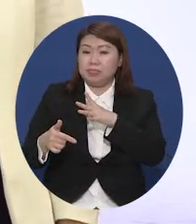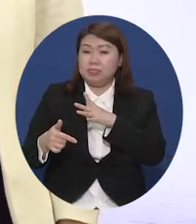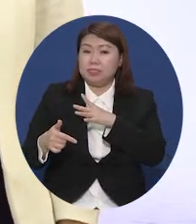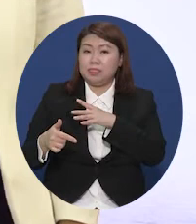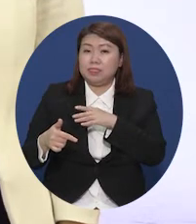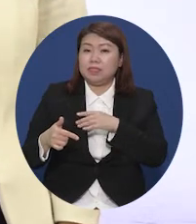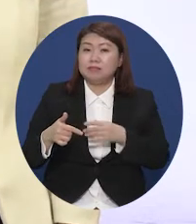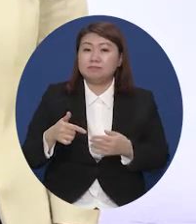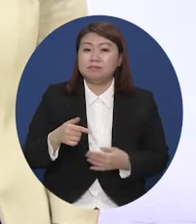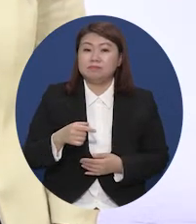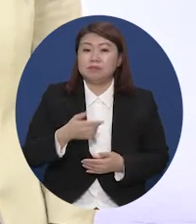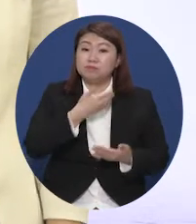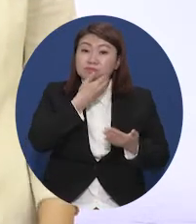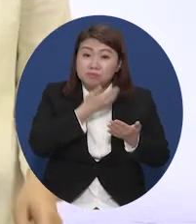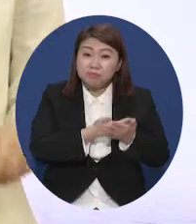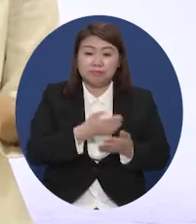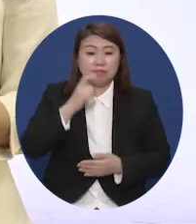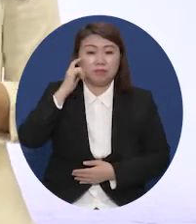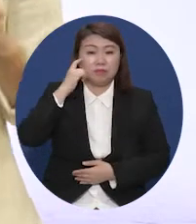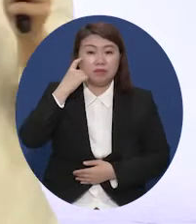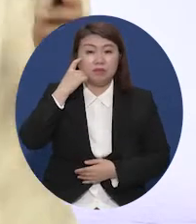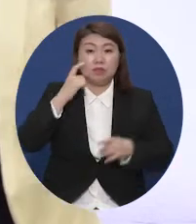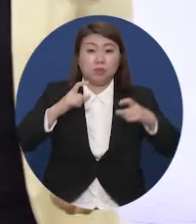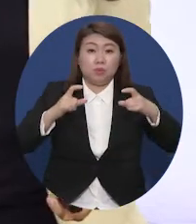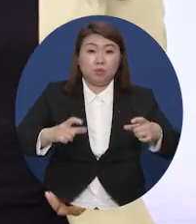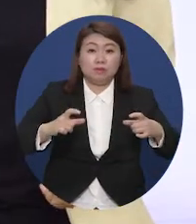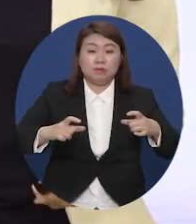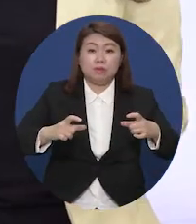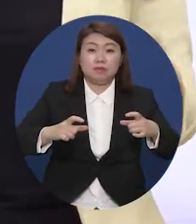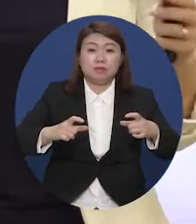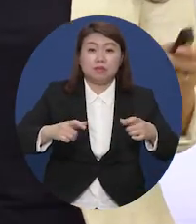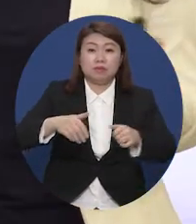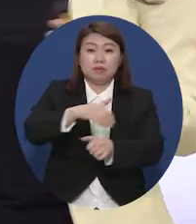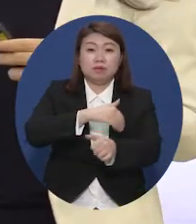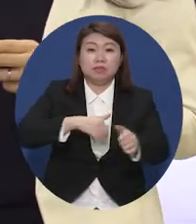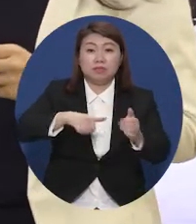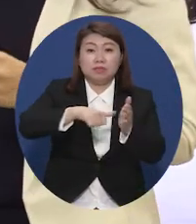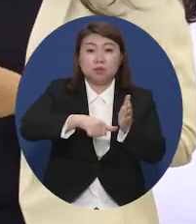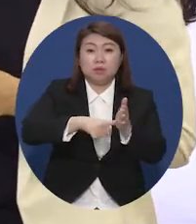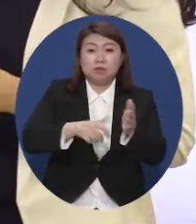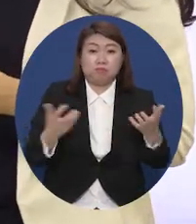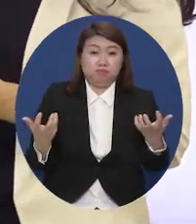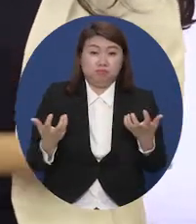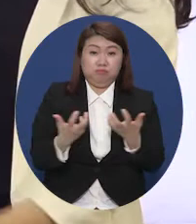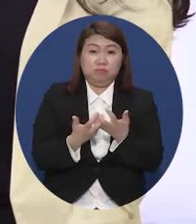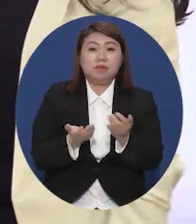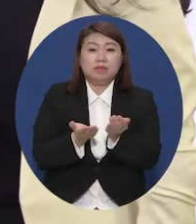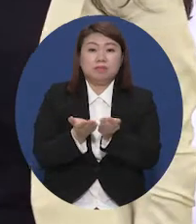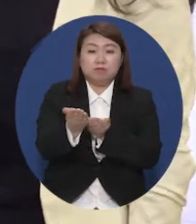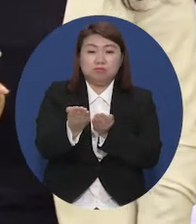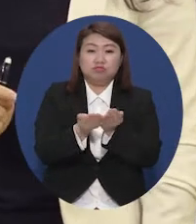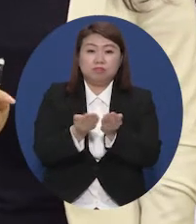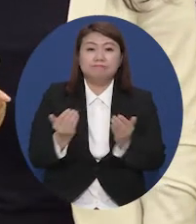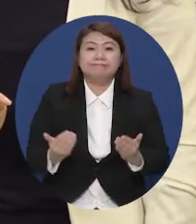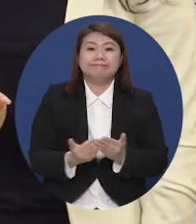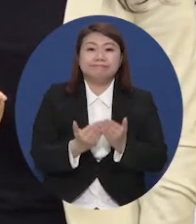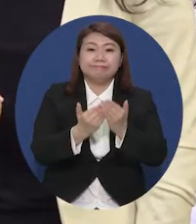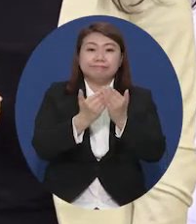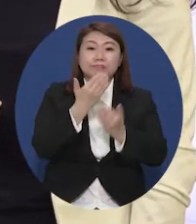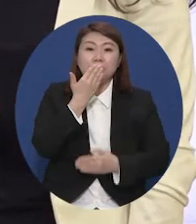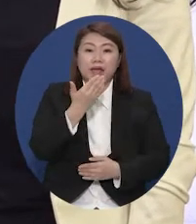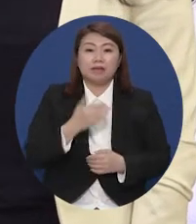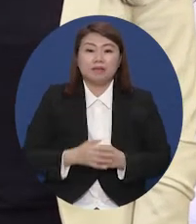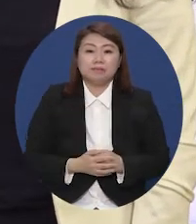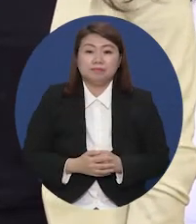장식품이었다고 해도 과언이 아닙니다 그러한 어떤 지리적인 이점과 자원의 풍부함을 가지고 무역도시로서 번영을